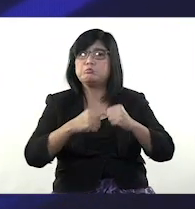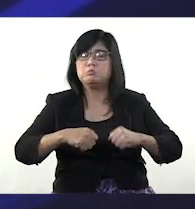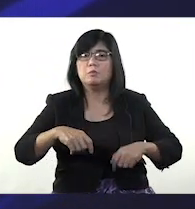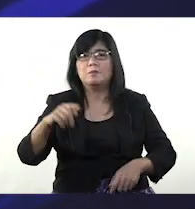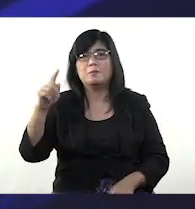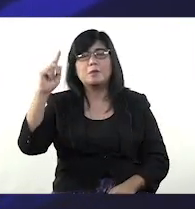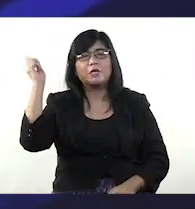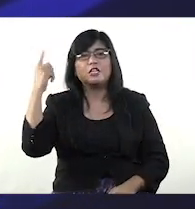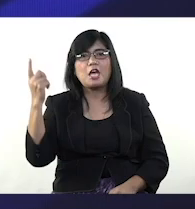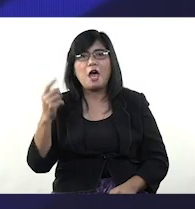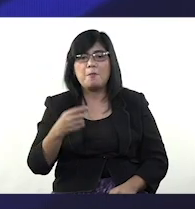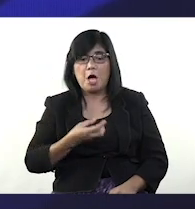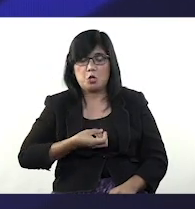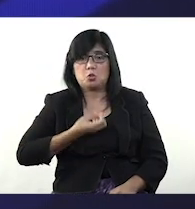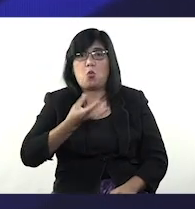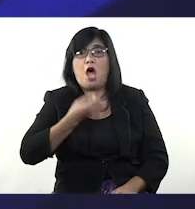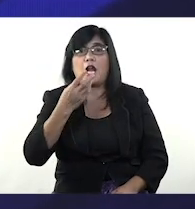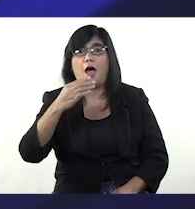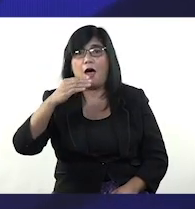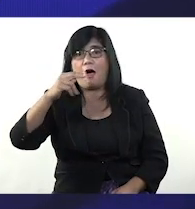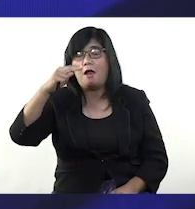I make jual suara kenabian